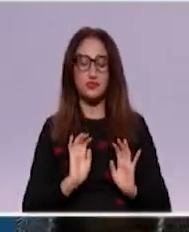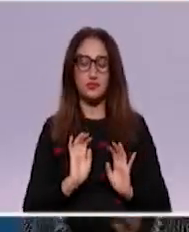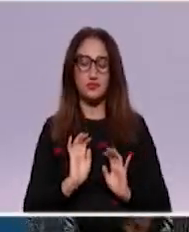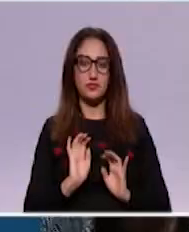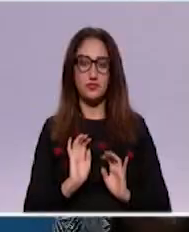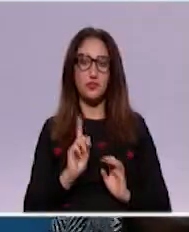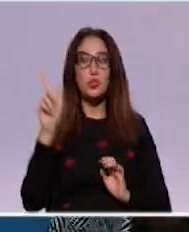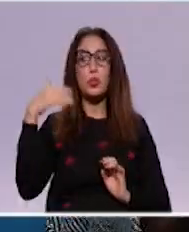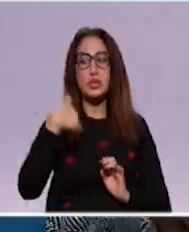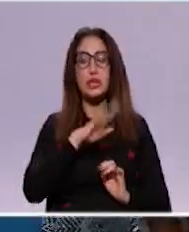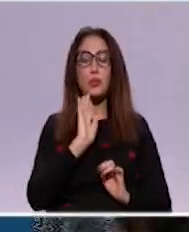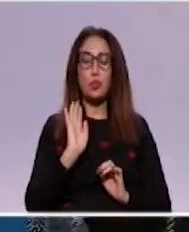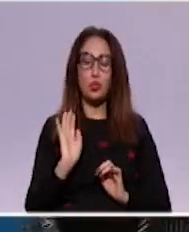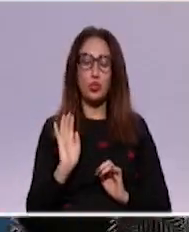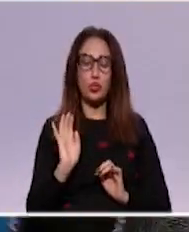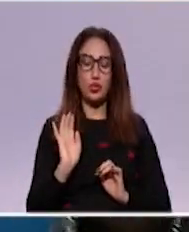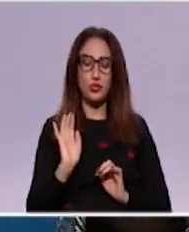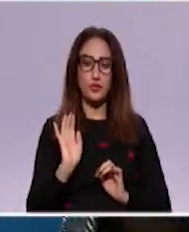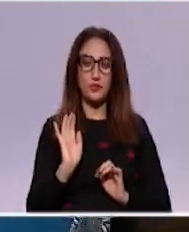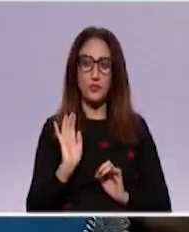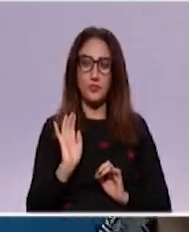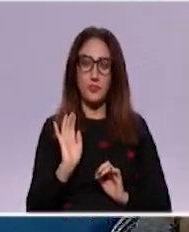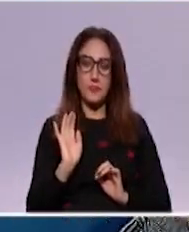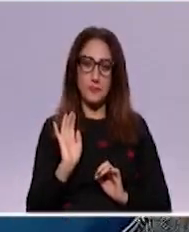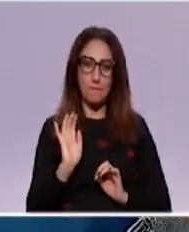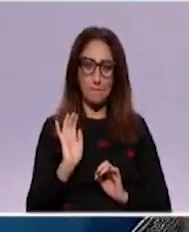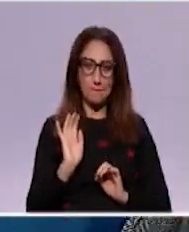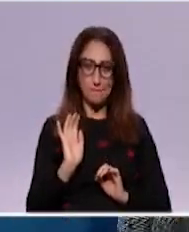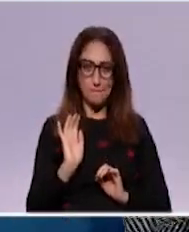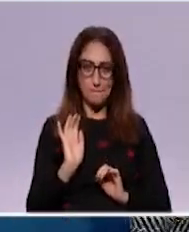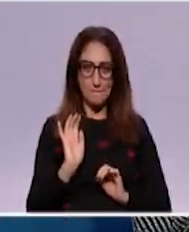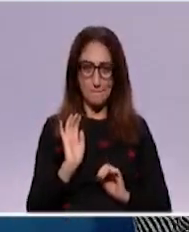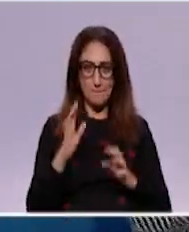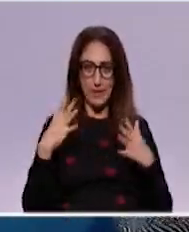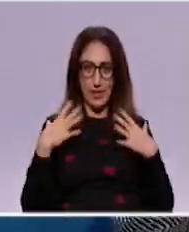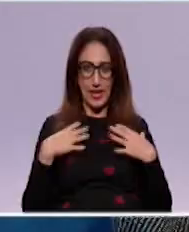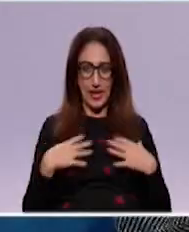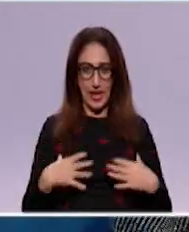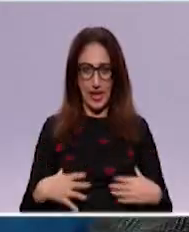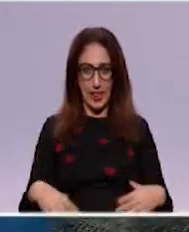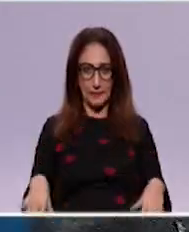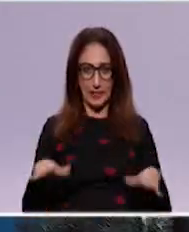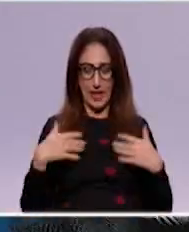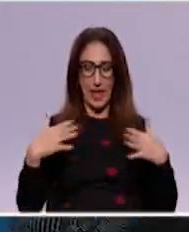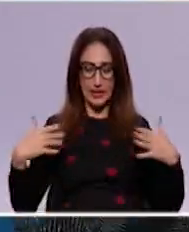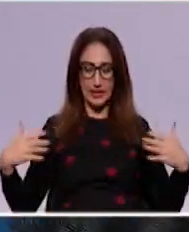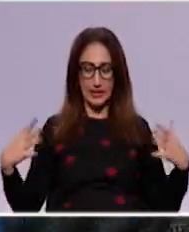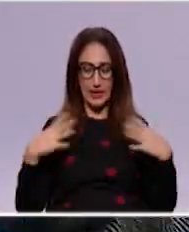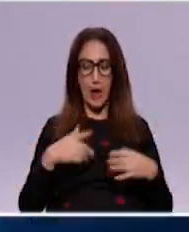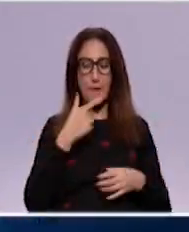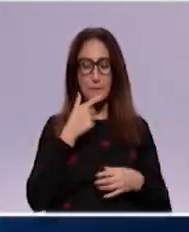سابني شويه، وبعدين طلع بقى بجلابيه حرير كده مكسمه